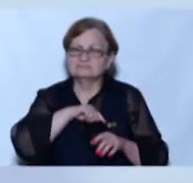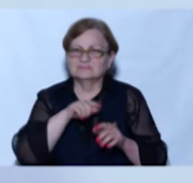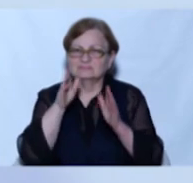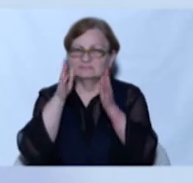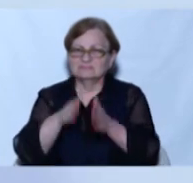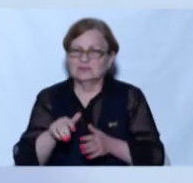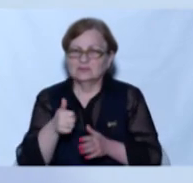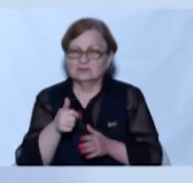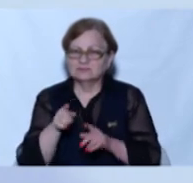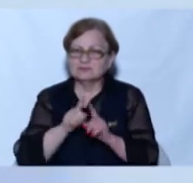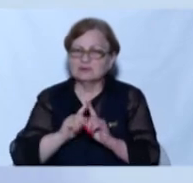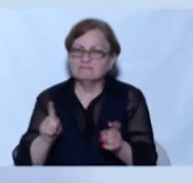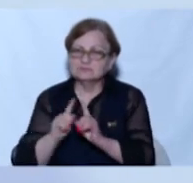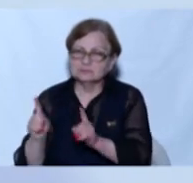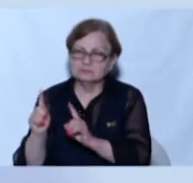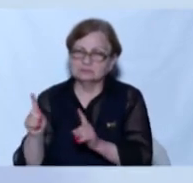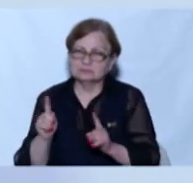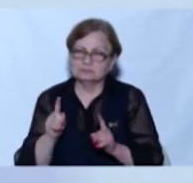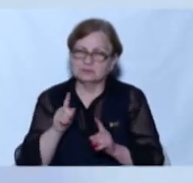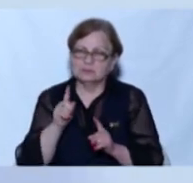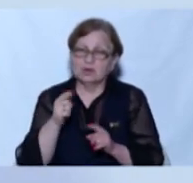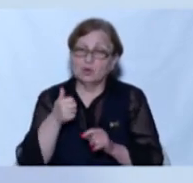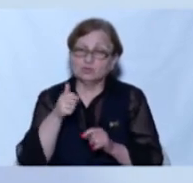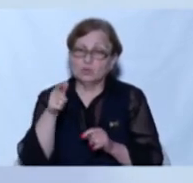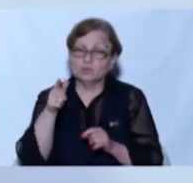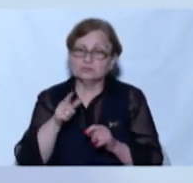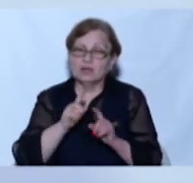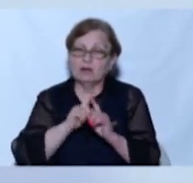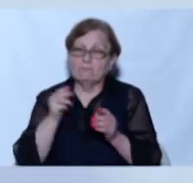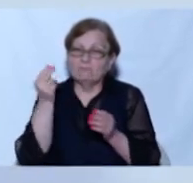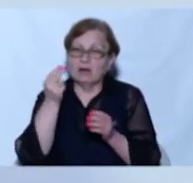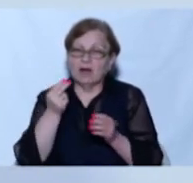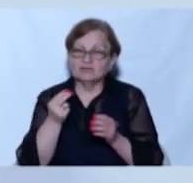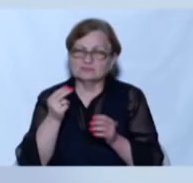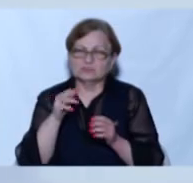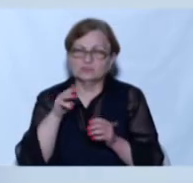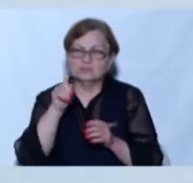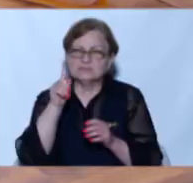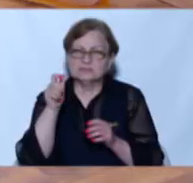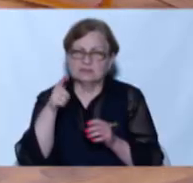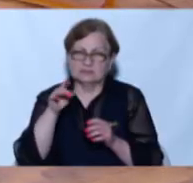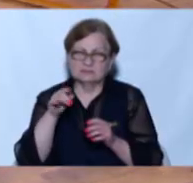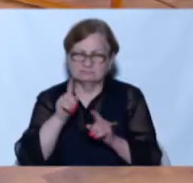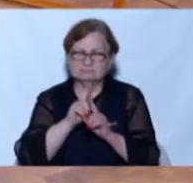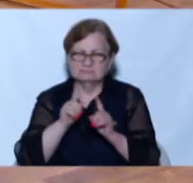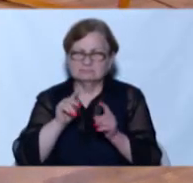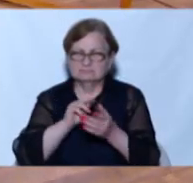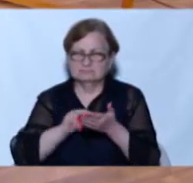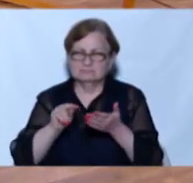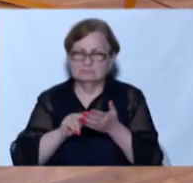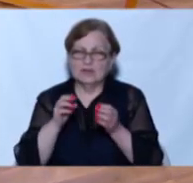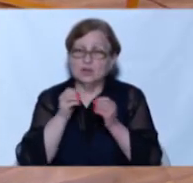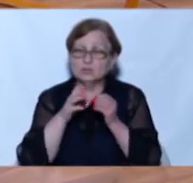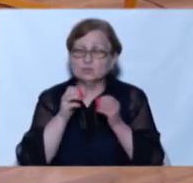იმ თავისებურებას, რომლითაც როგორც მხატვრული ძეგლი გამოირჩევა შელოცვა რადიოთი. რა თქმა უნდა, 15